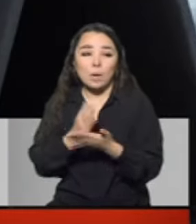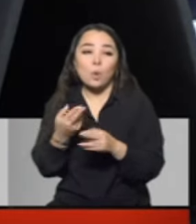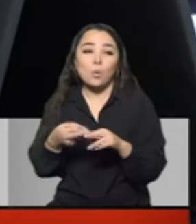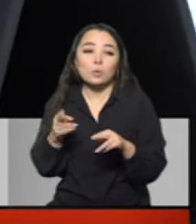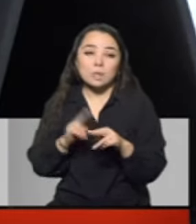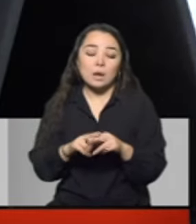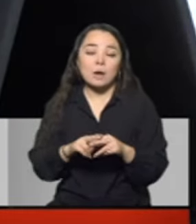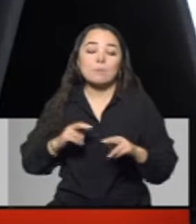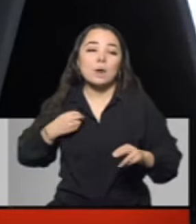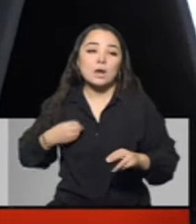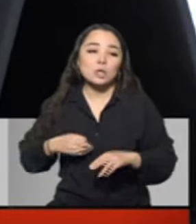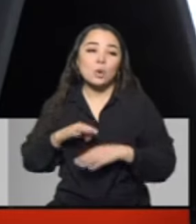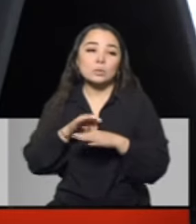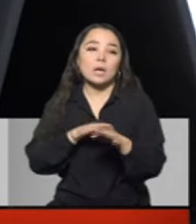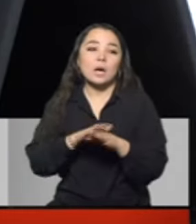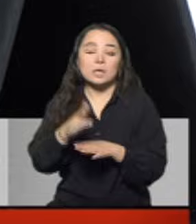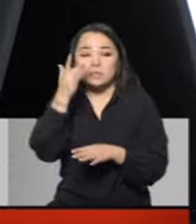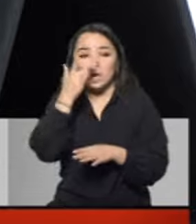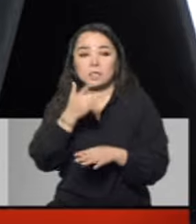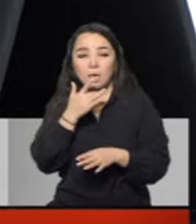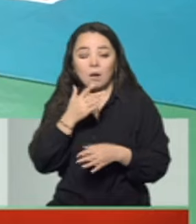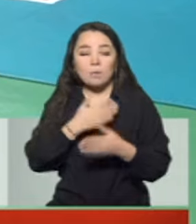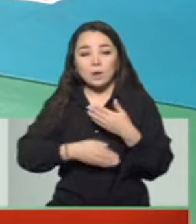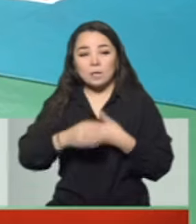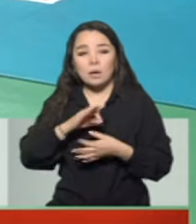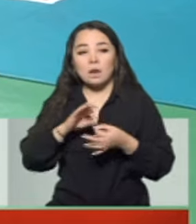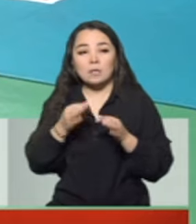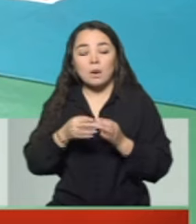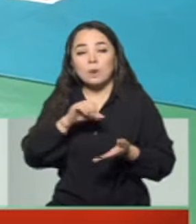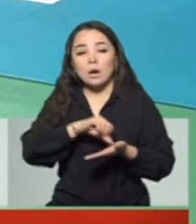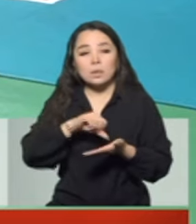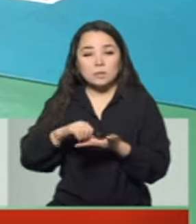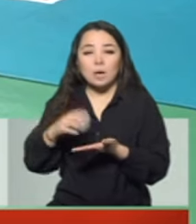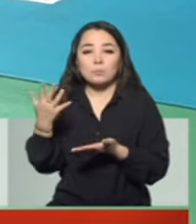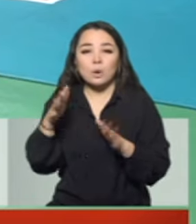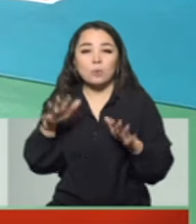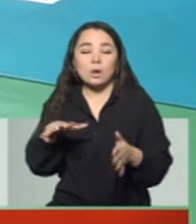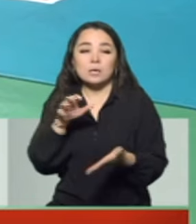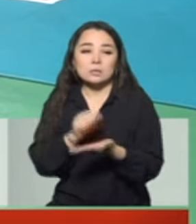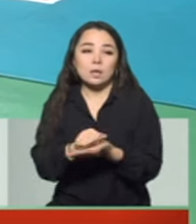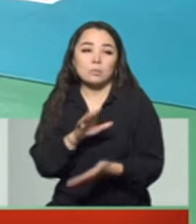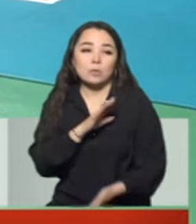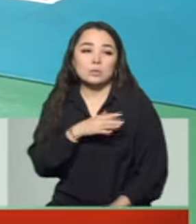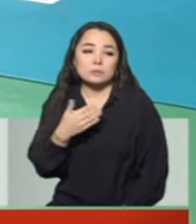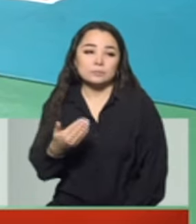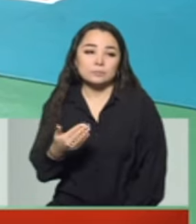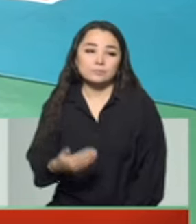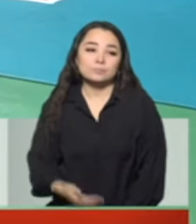Осылайша Парижде өткен жазғы паралимпиада ойындарына қатысып, 5-ші орынға ие болды.